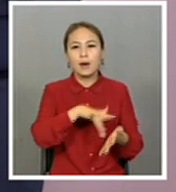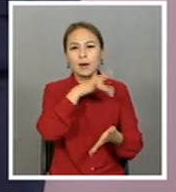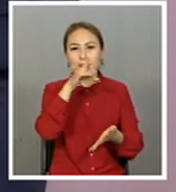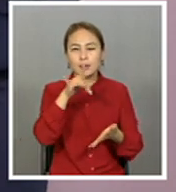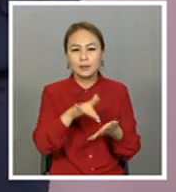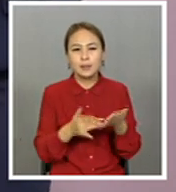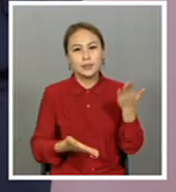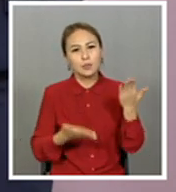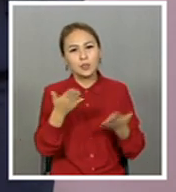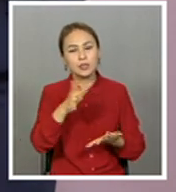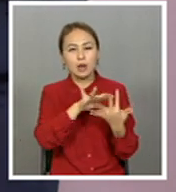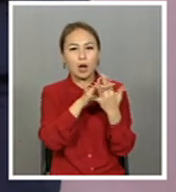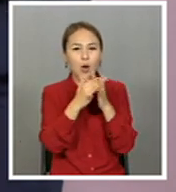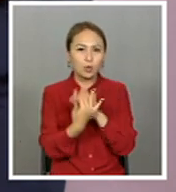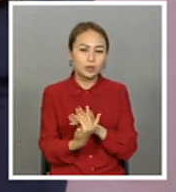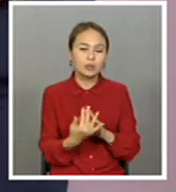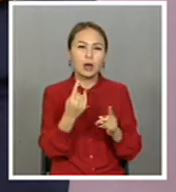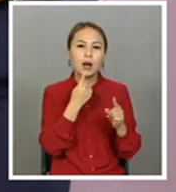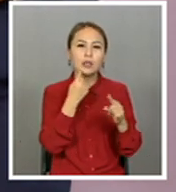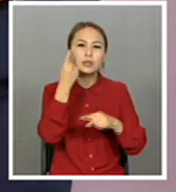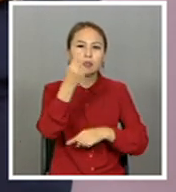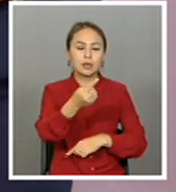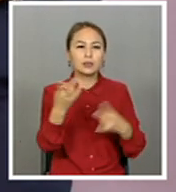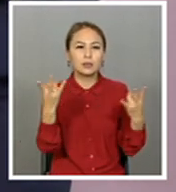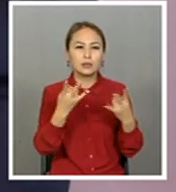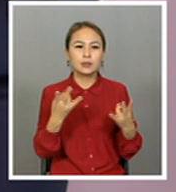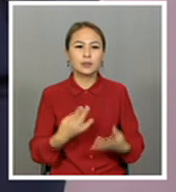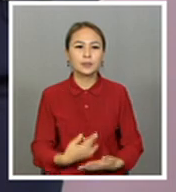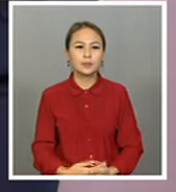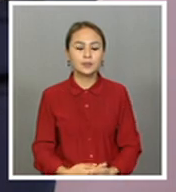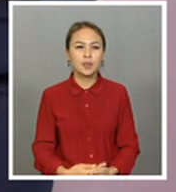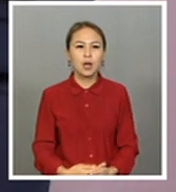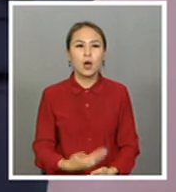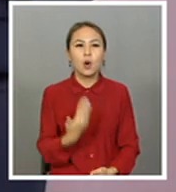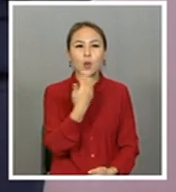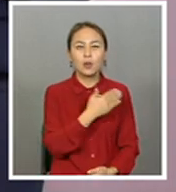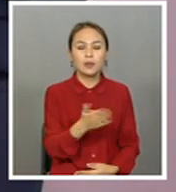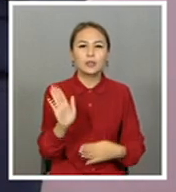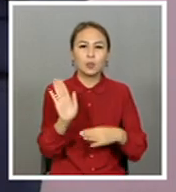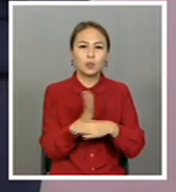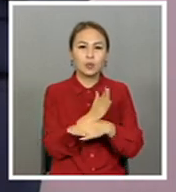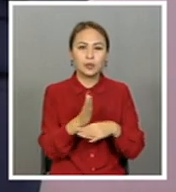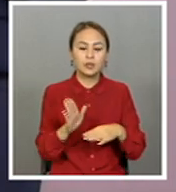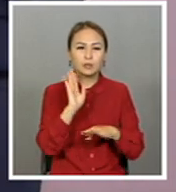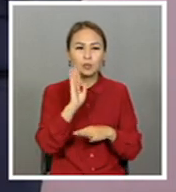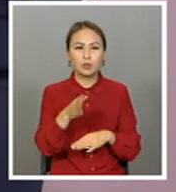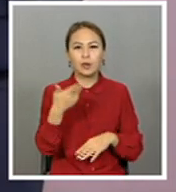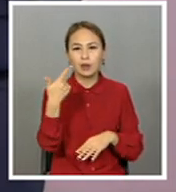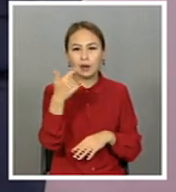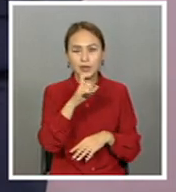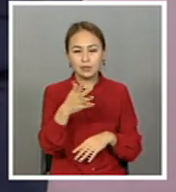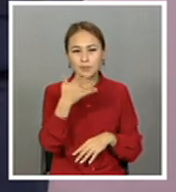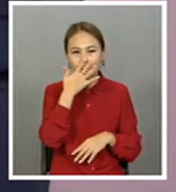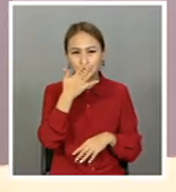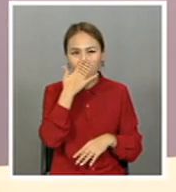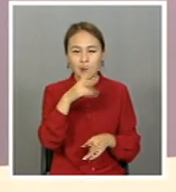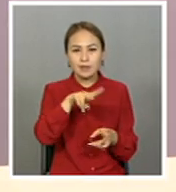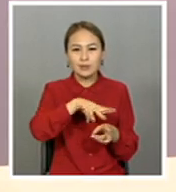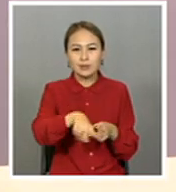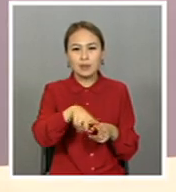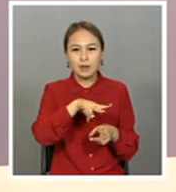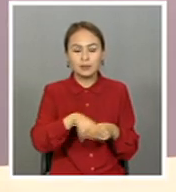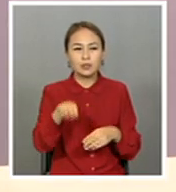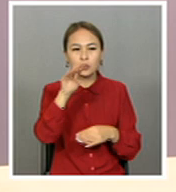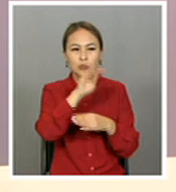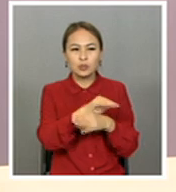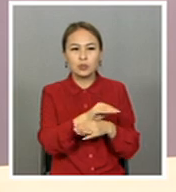не ауылда алысырақ салу. Олардан бөлінетін улы газ бен зиянды затты